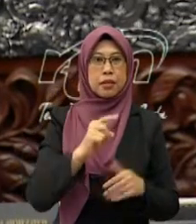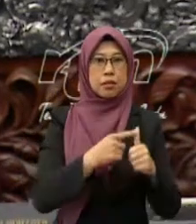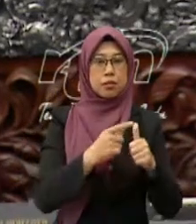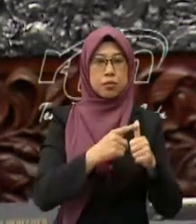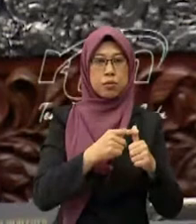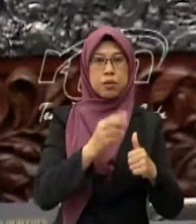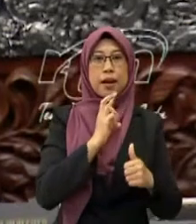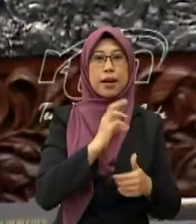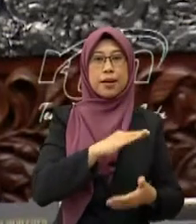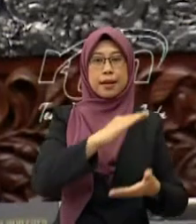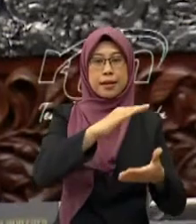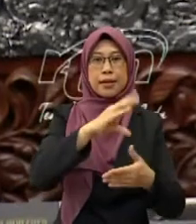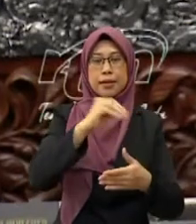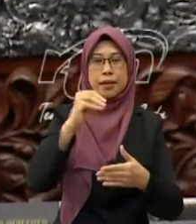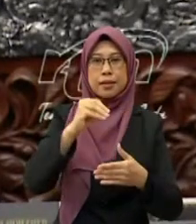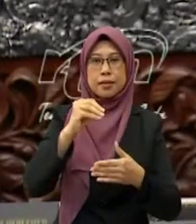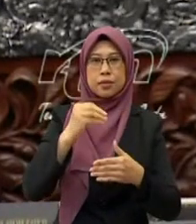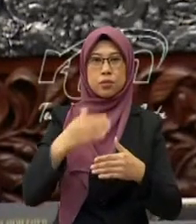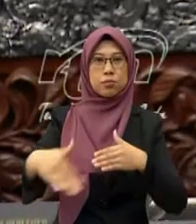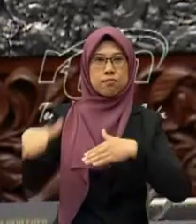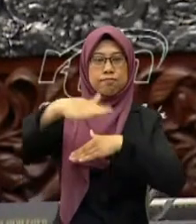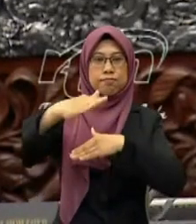kedua tempat-tempat